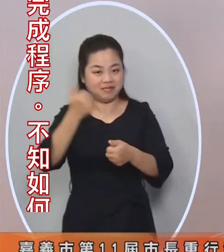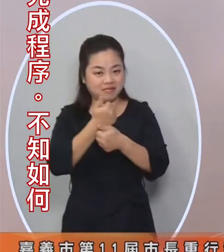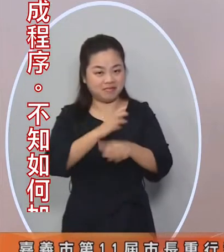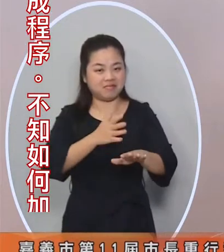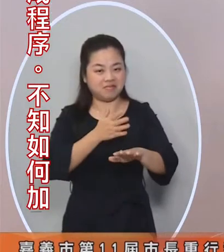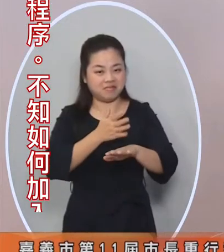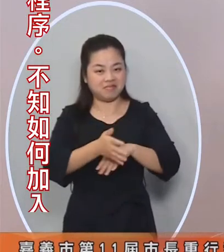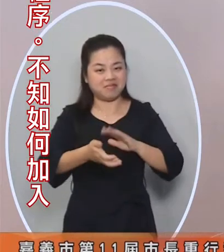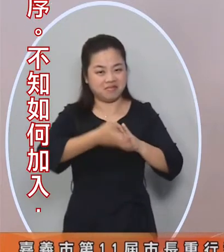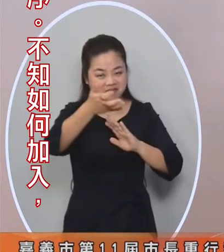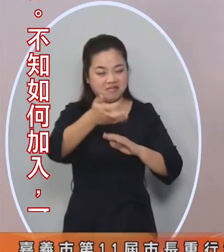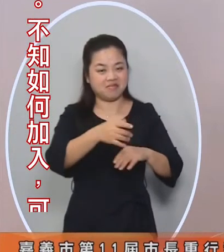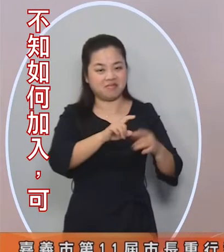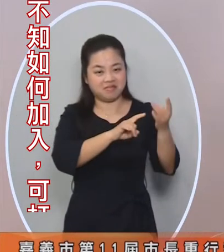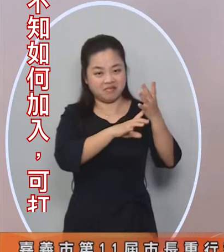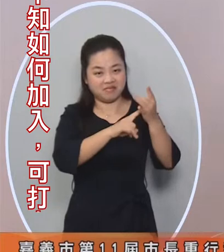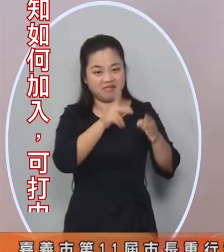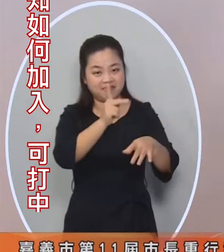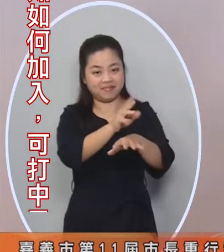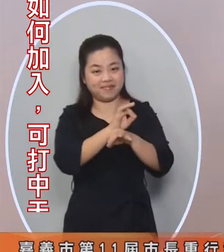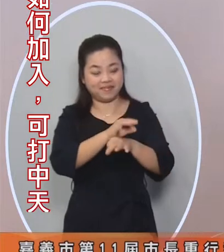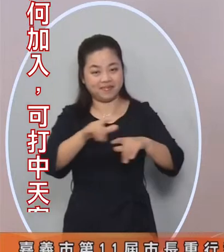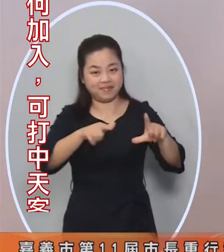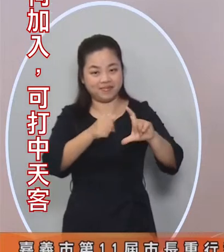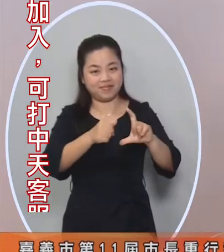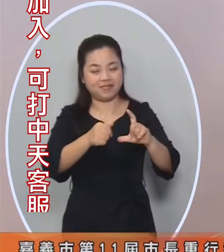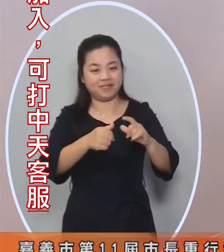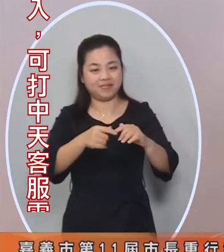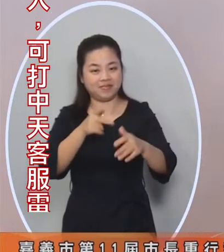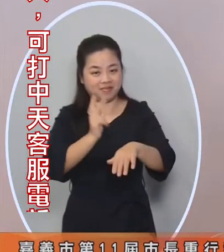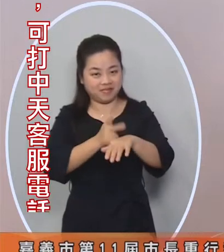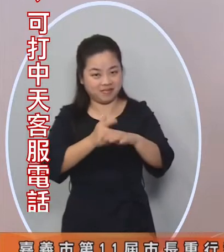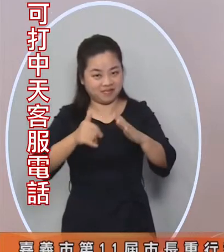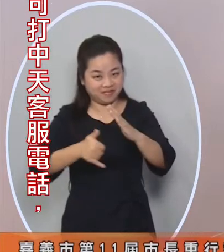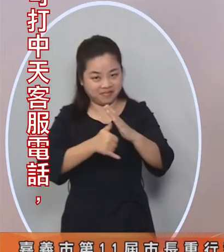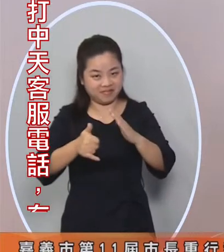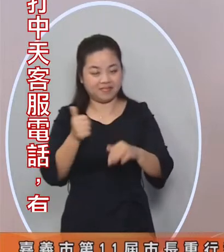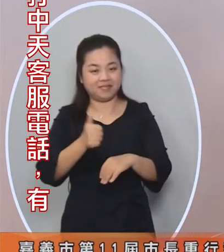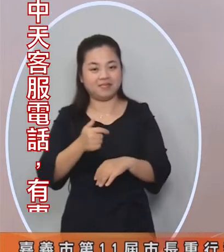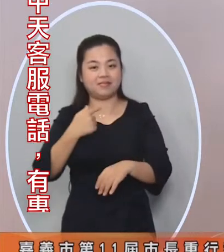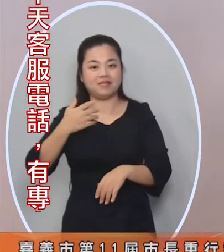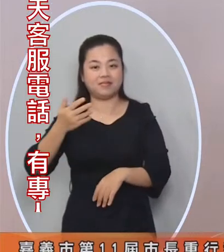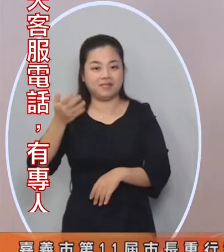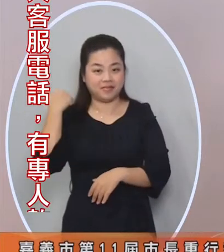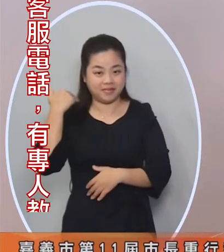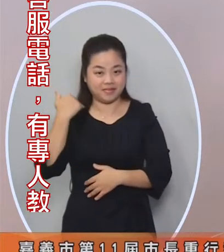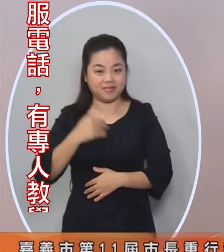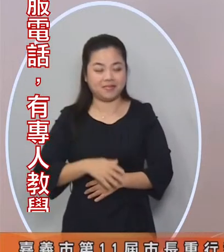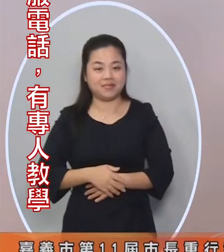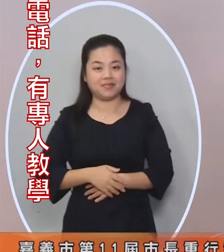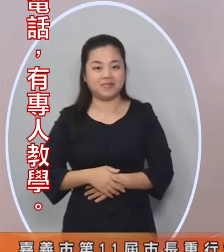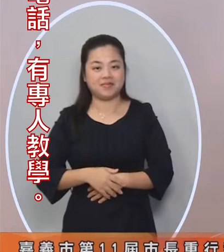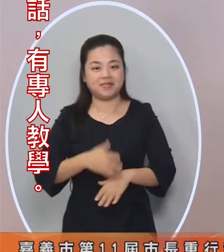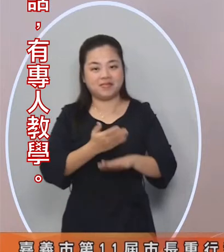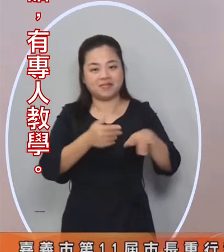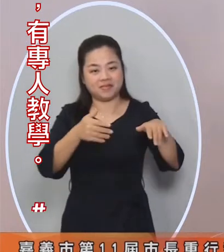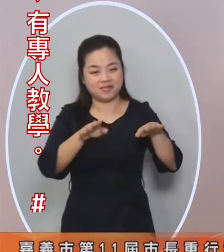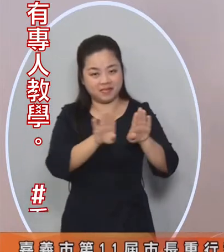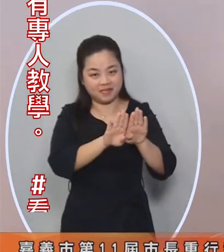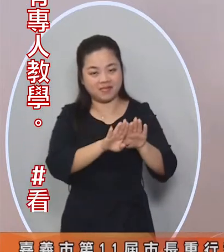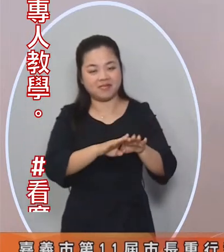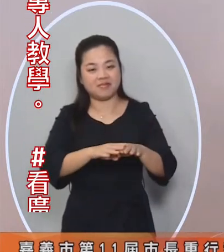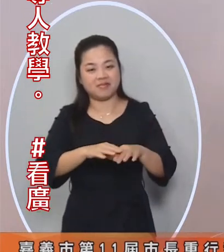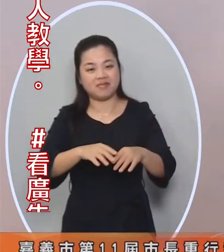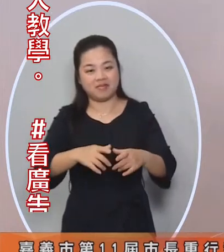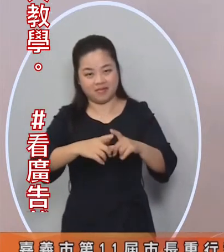青年，新竹科学园区的科技宅男。以前是回放假的时候回嘉义